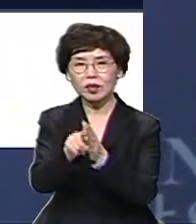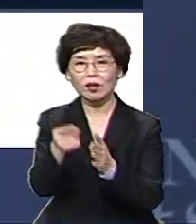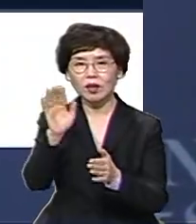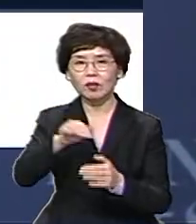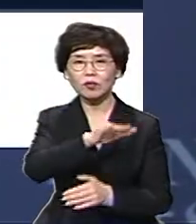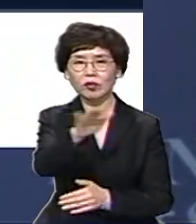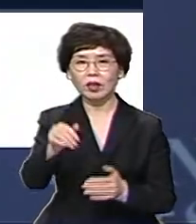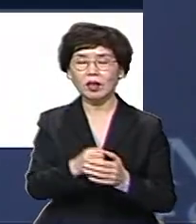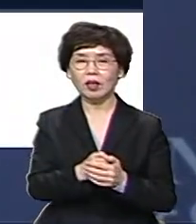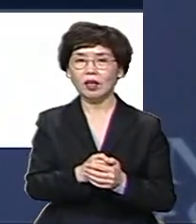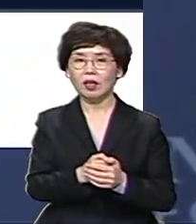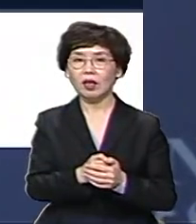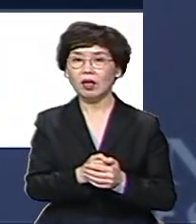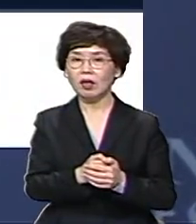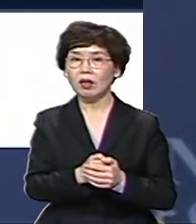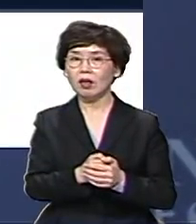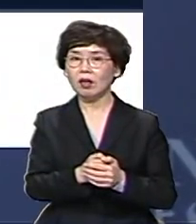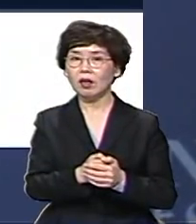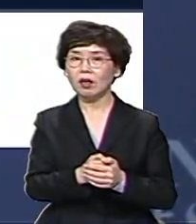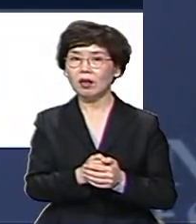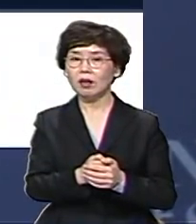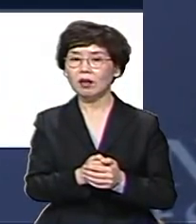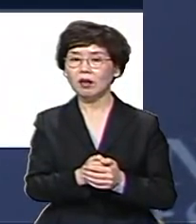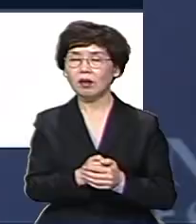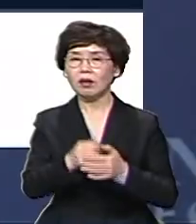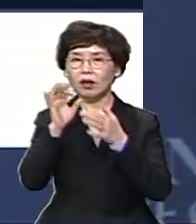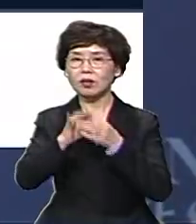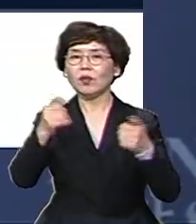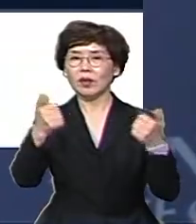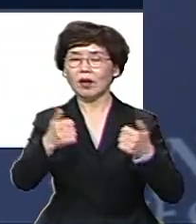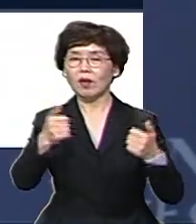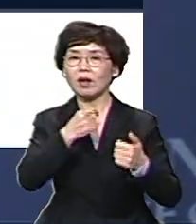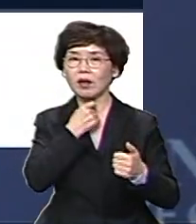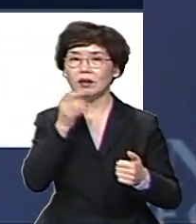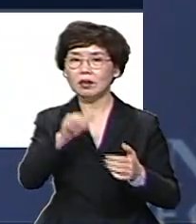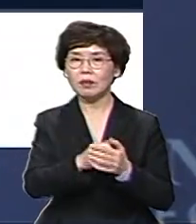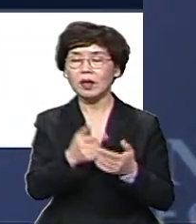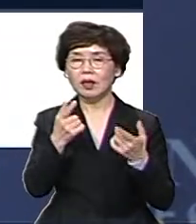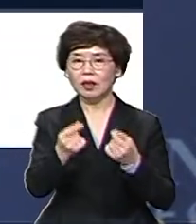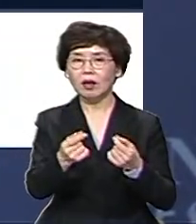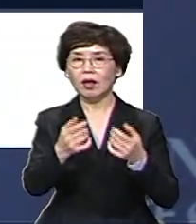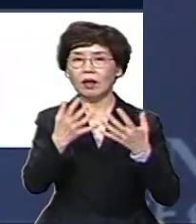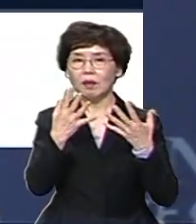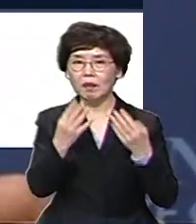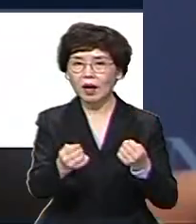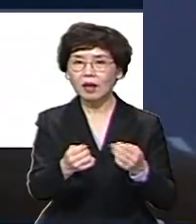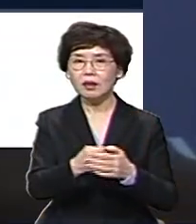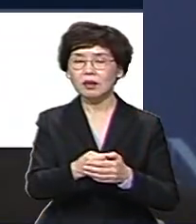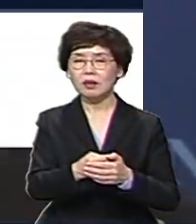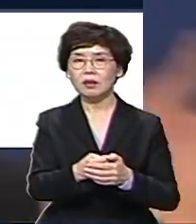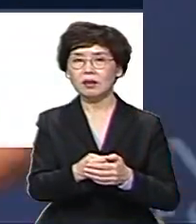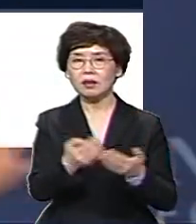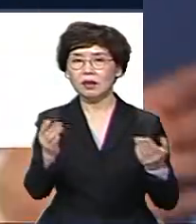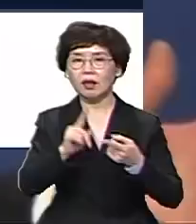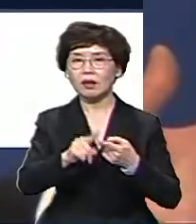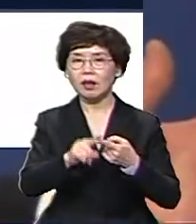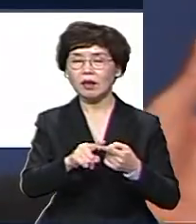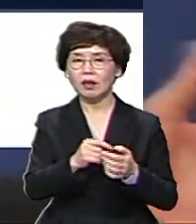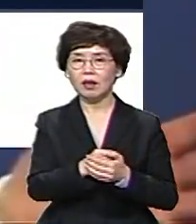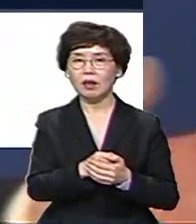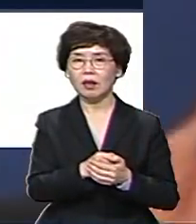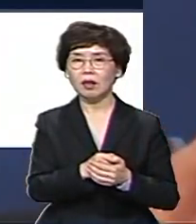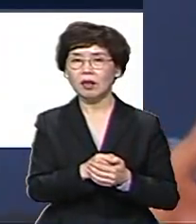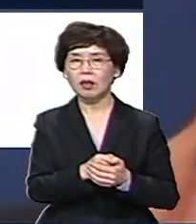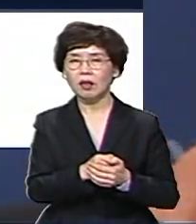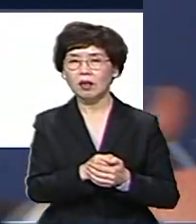제가 가지고 있는 모든 태도가 변화했습니다. 아시다시피 김정은 위원장을 만나면서 제가 많이 제 태도가 바뀌었습니다. 그분들도 일리가